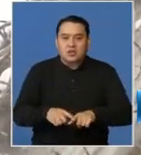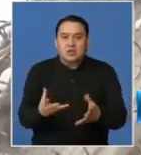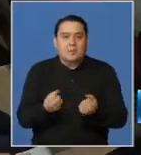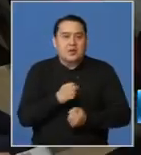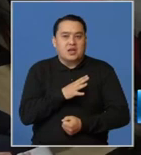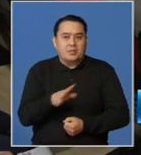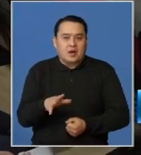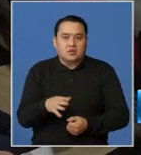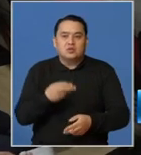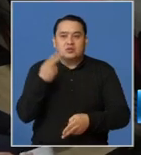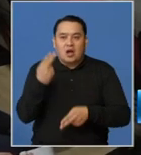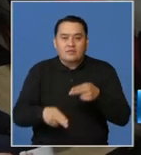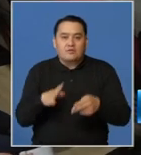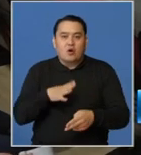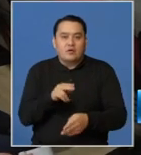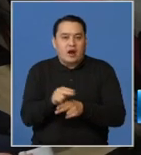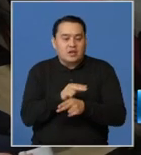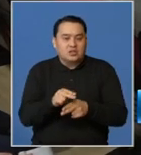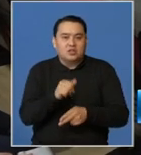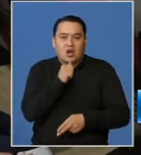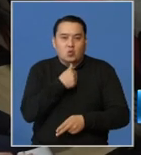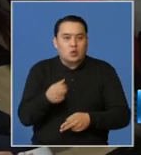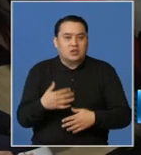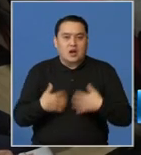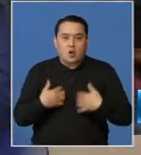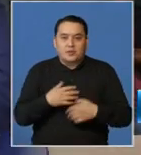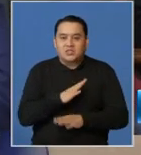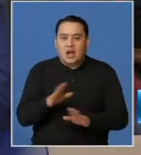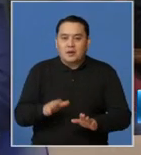приняла. Много недоделок, но исправлять их никто не торопится.